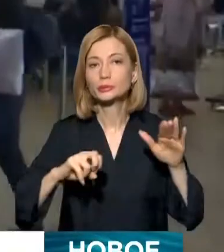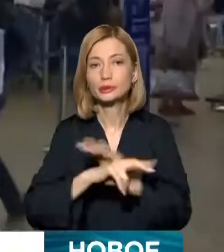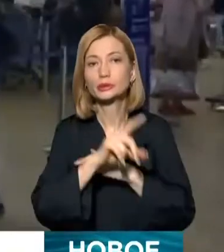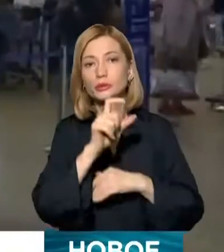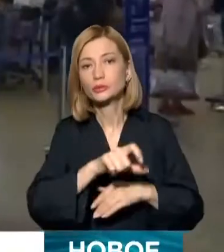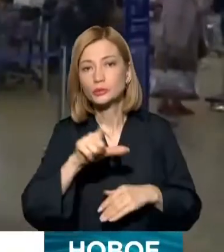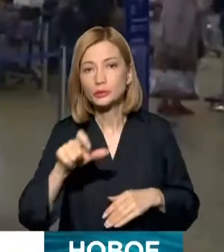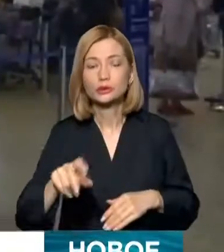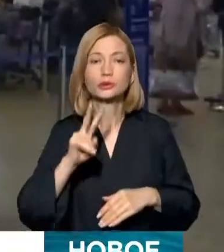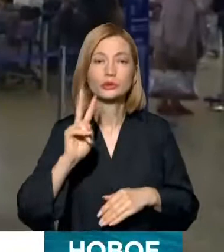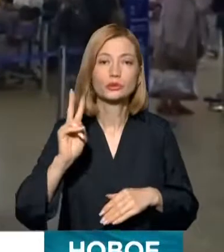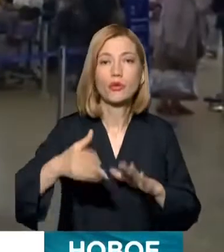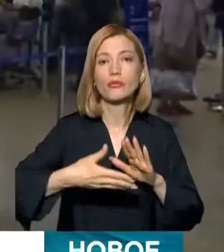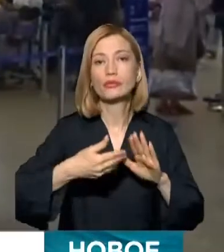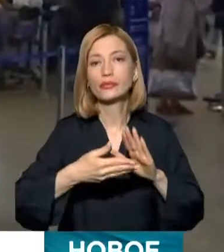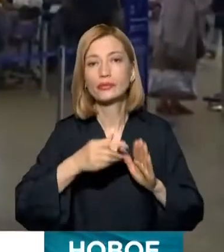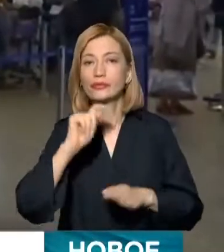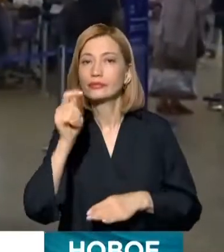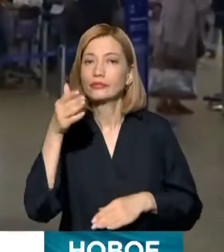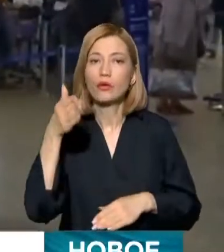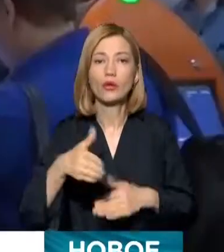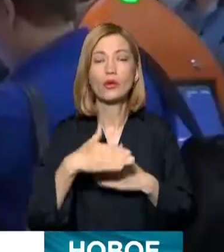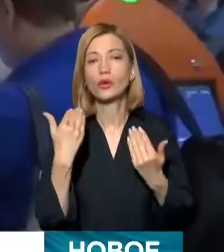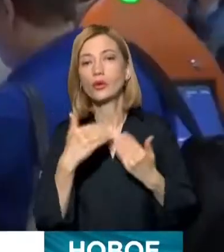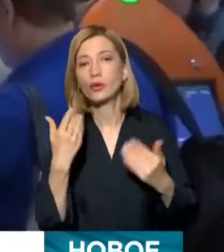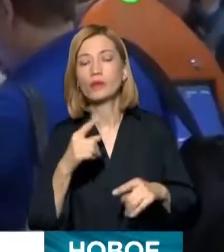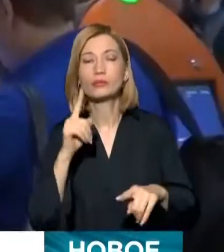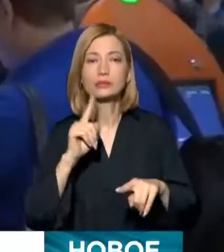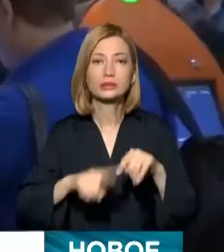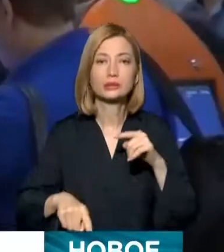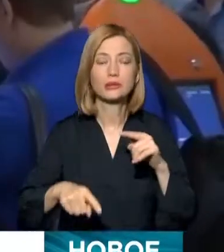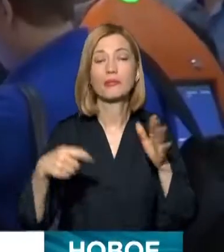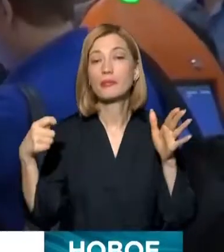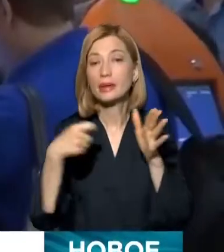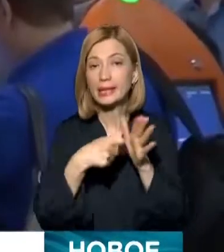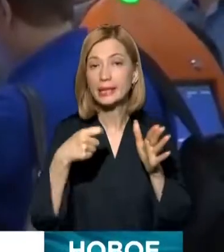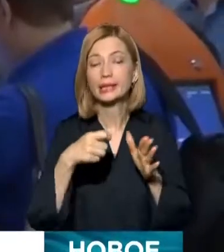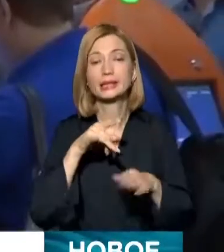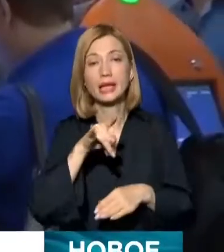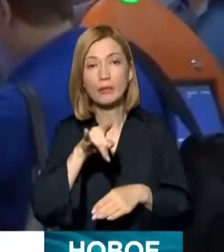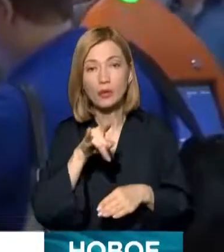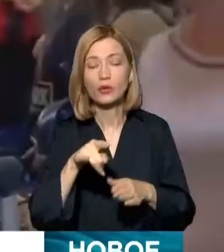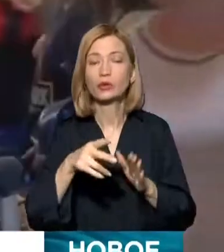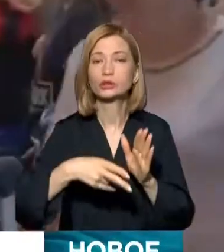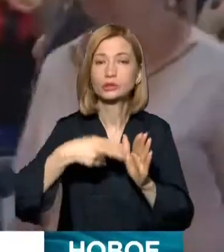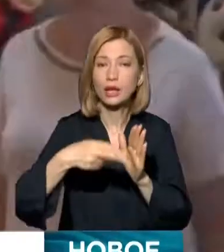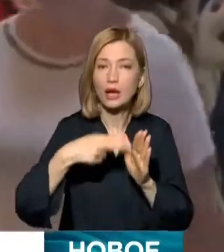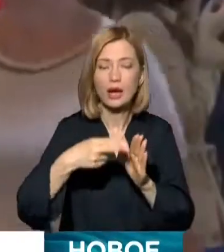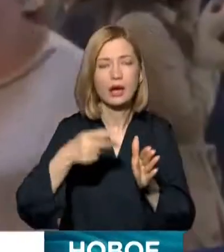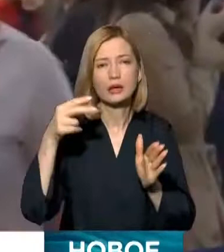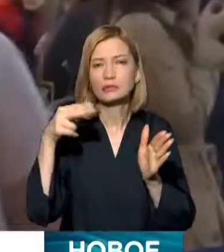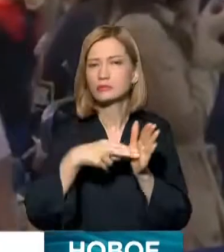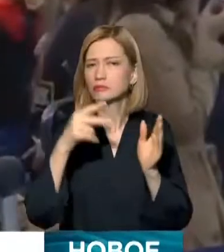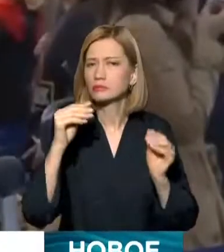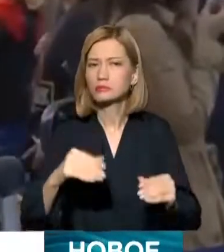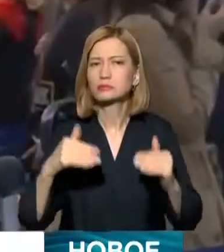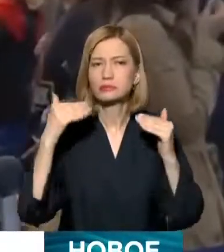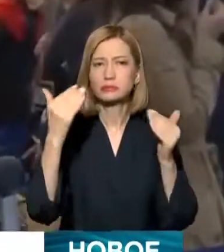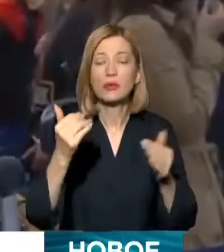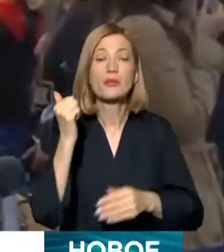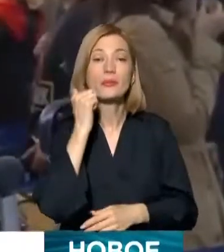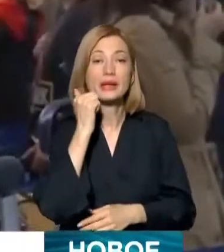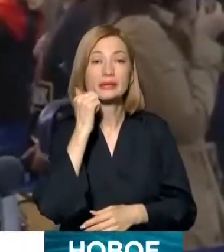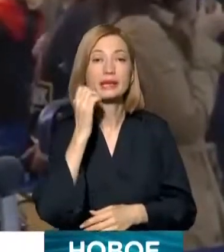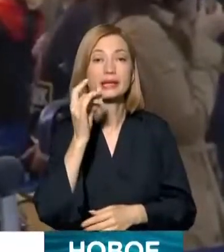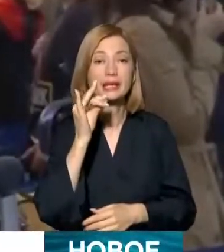граждан призывного возраста, из-за чего цены на авиа и ЖД перевозки взлетели до небес. К примеру, авиабилет в направлении